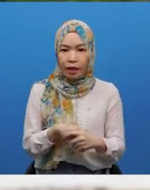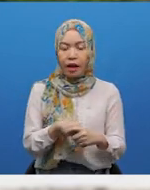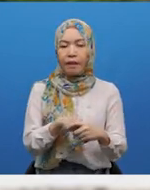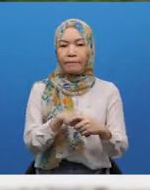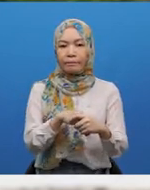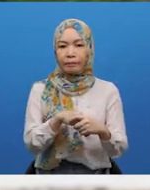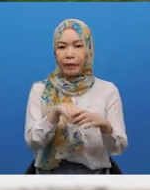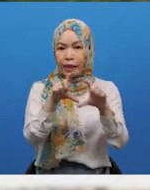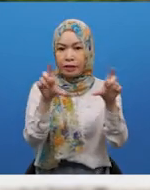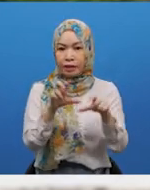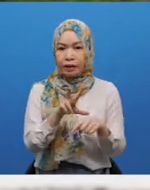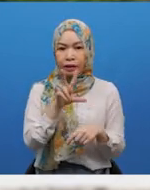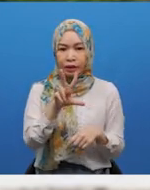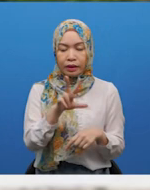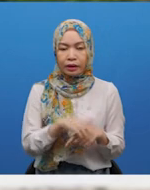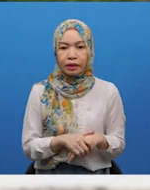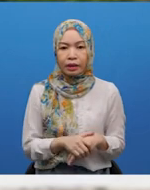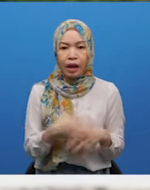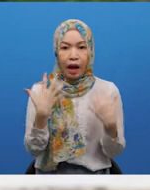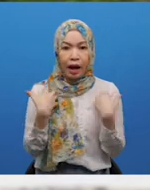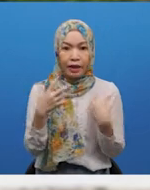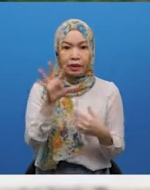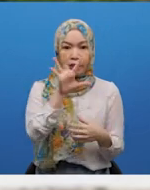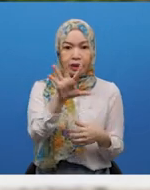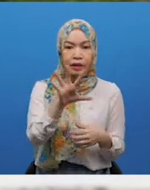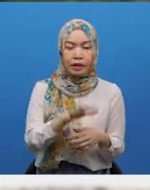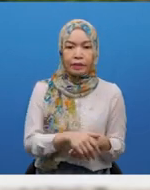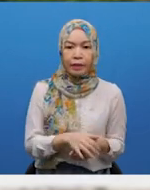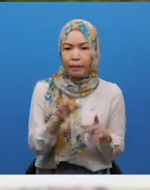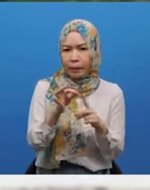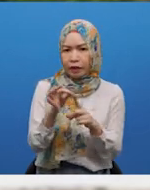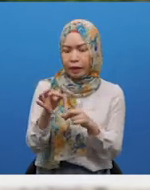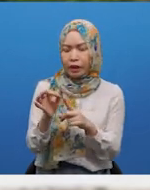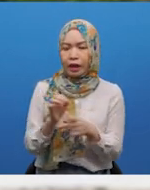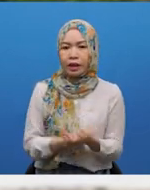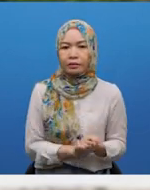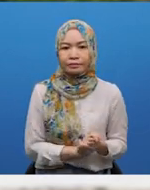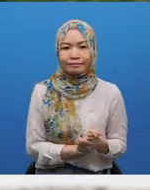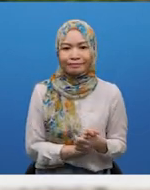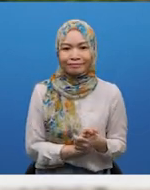baris ketiga mengandungi 5 patah perkataan.